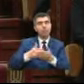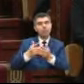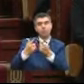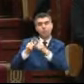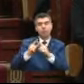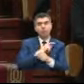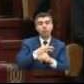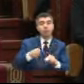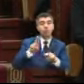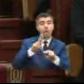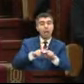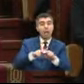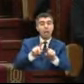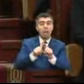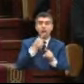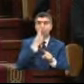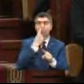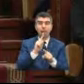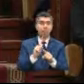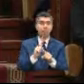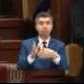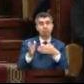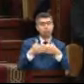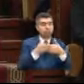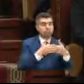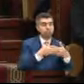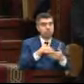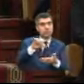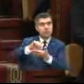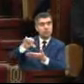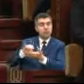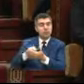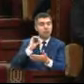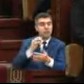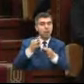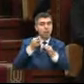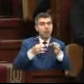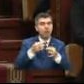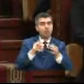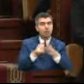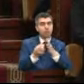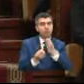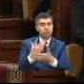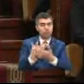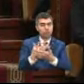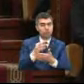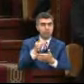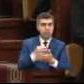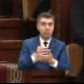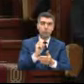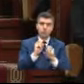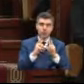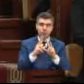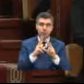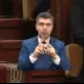القضائيين عارضوا فعلا غلق بعض المراكز. ثم انه بالنسبه لاحداث بعض المحاكم الابتدائيه شيء جميل انه